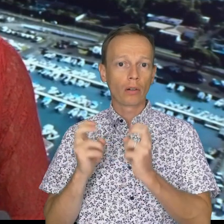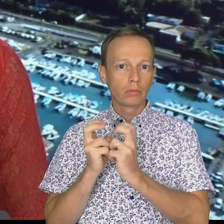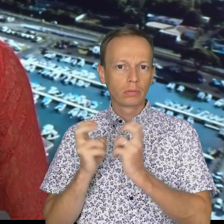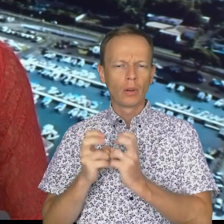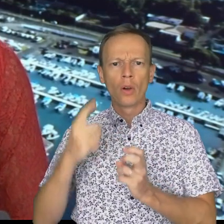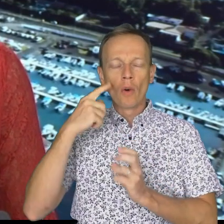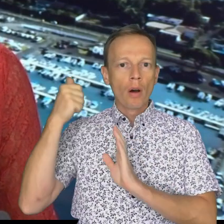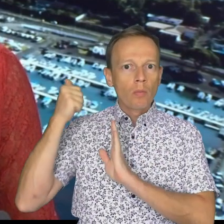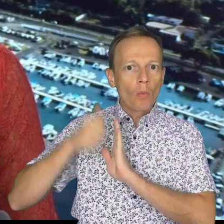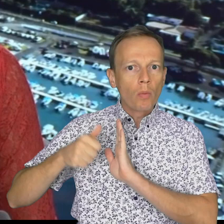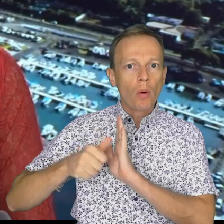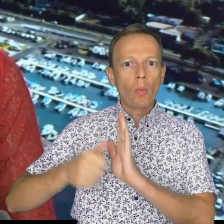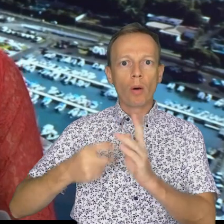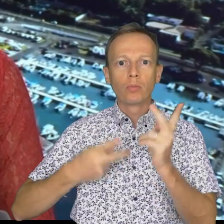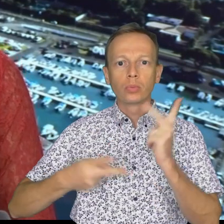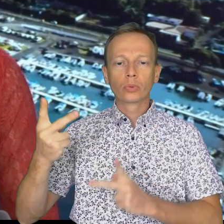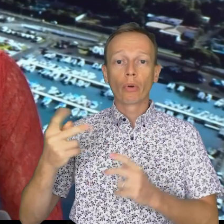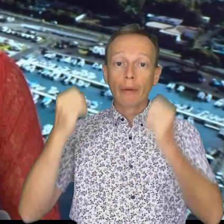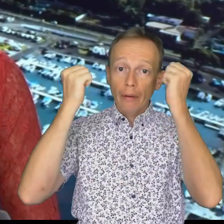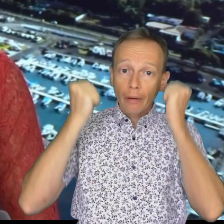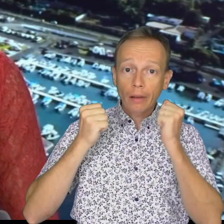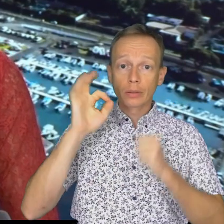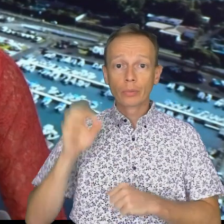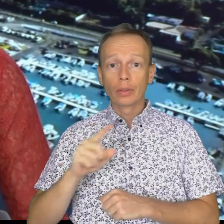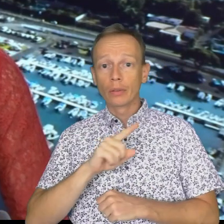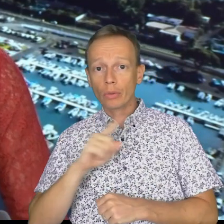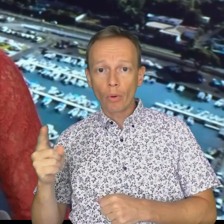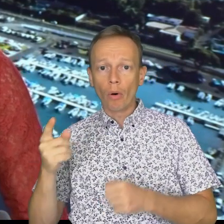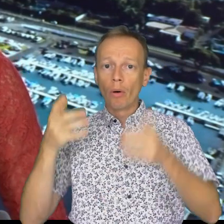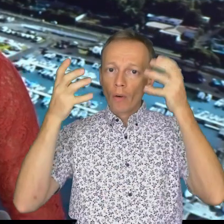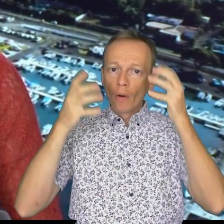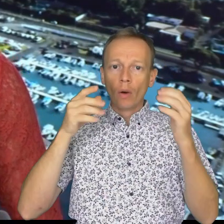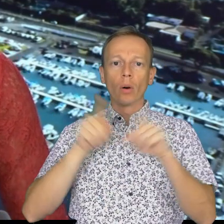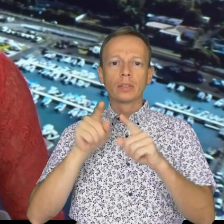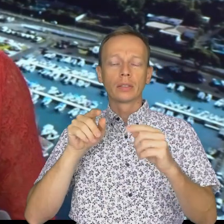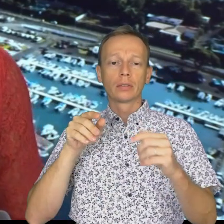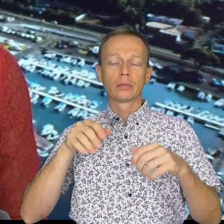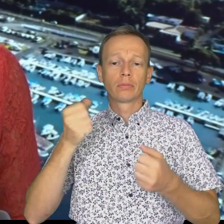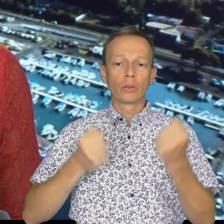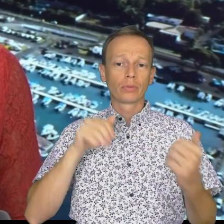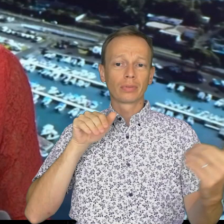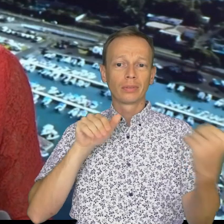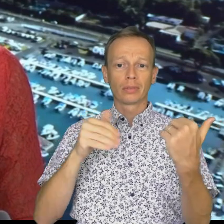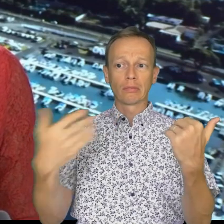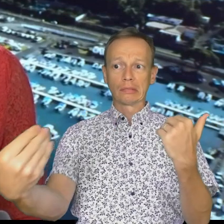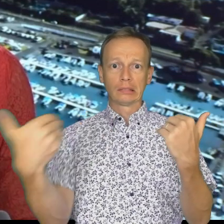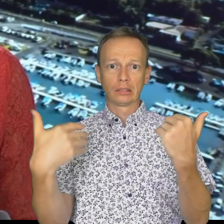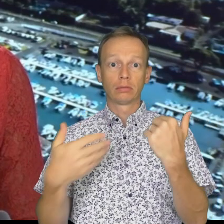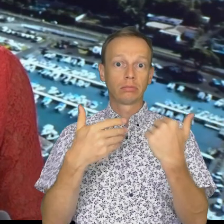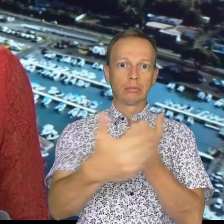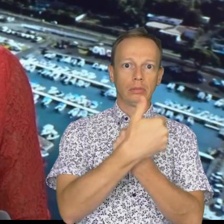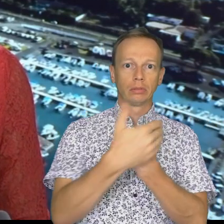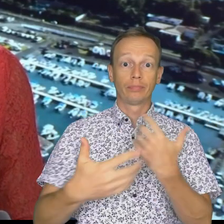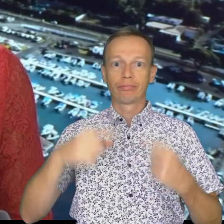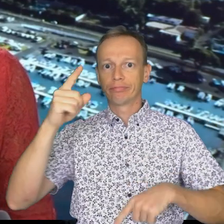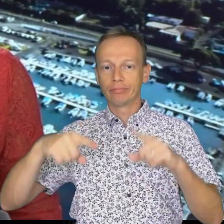les voyez partout, on les voit partout sur les routes, avec ou sans casque, roulant en contresens. Ces vélos motorisés représentent un